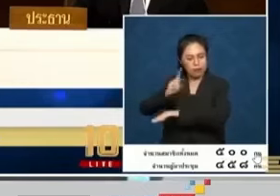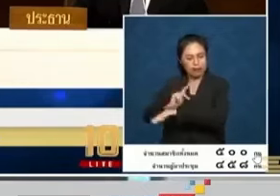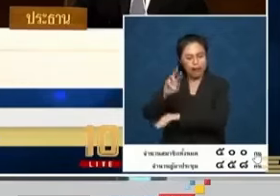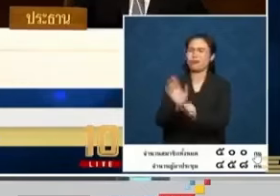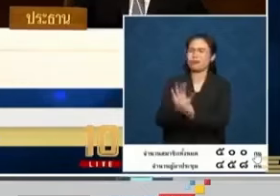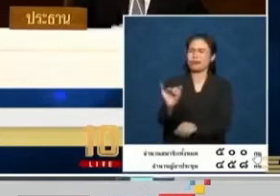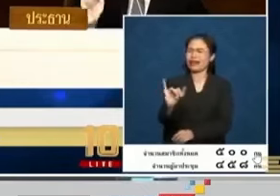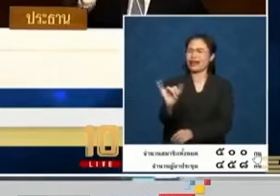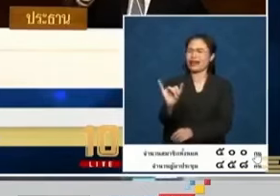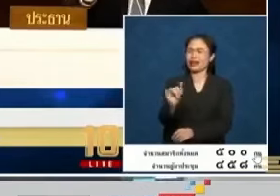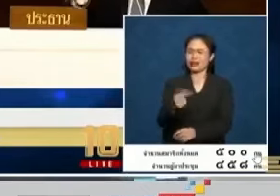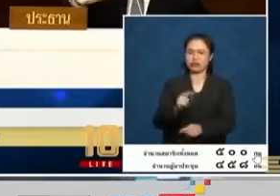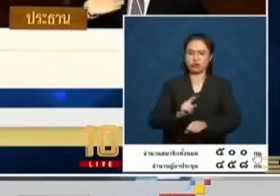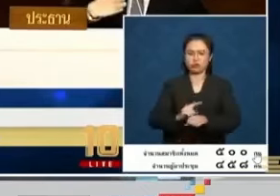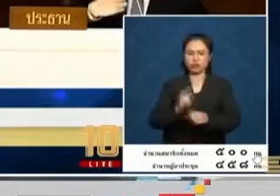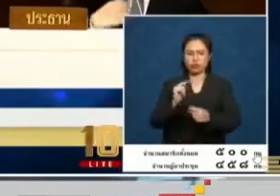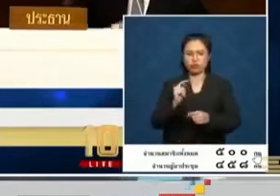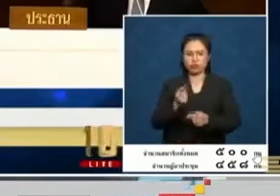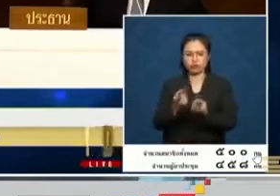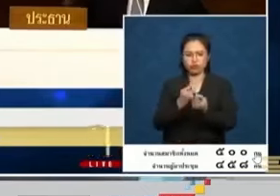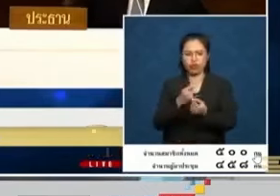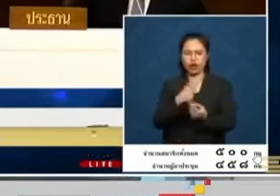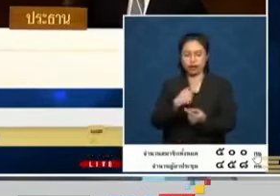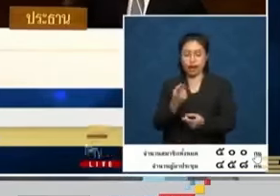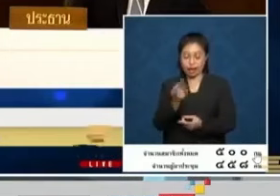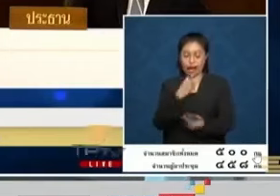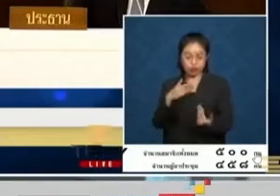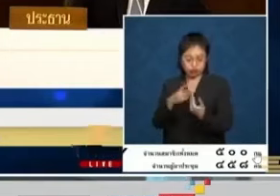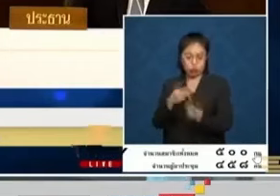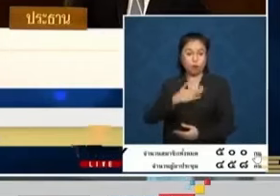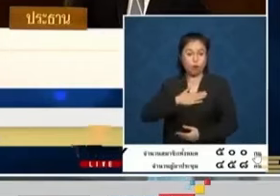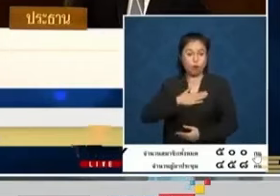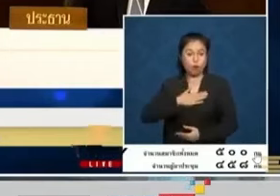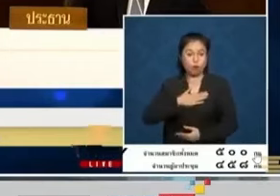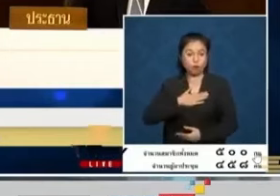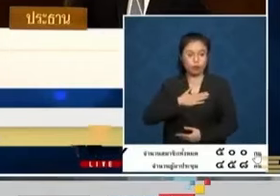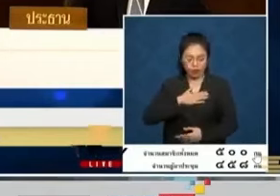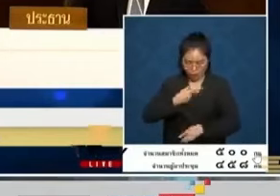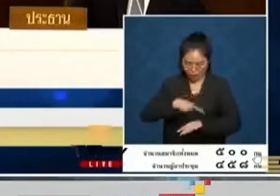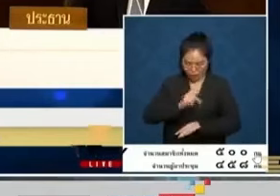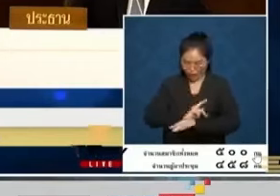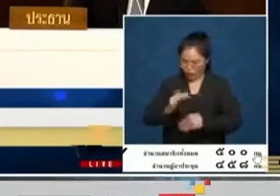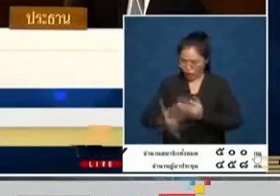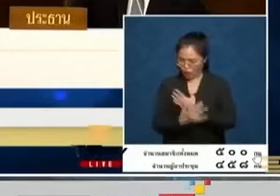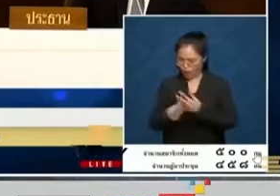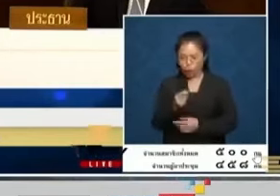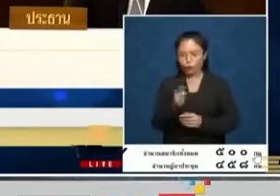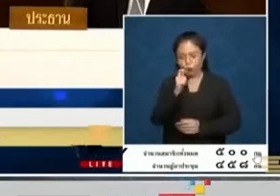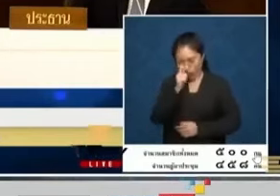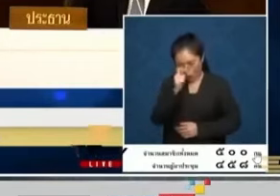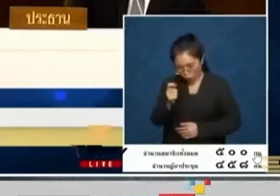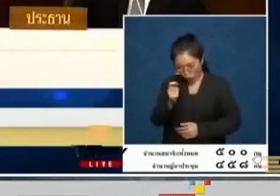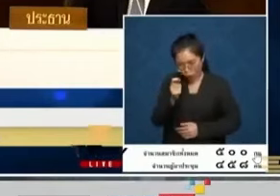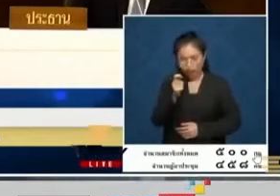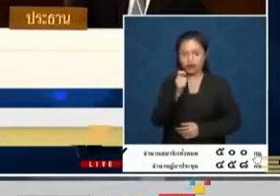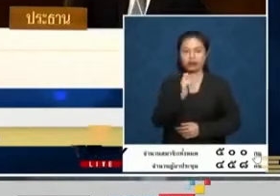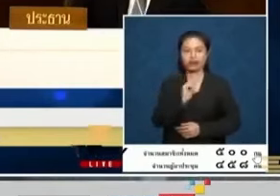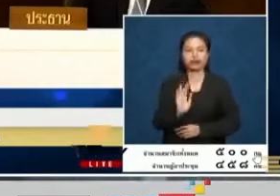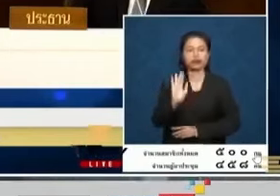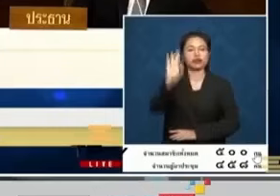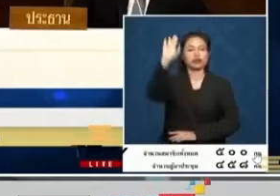อก แต่พอถูกเรียกว่าเอ้ยอย่าประท้วงเลยไอ้หนูเป็นเดือดเป็นร้อน รังสิมันต์โรมบอกตอนแรกอยู่ข้างนอกนี่รีบเข้ามาเลยนะ เหลือเชื่อเล